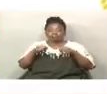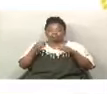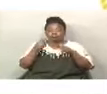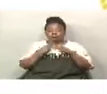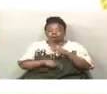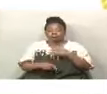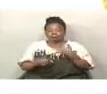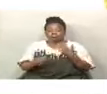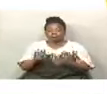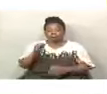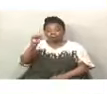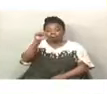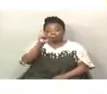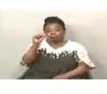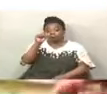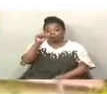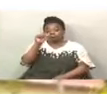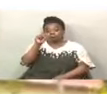seeka